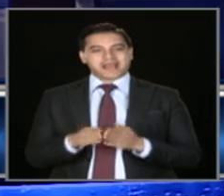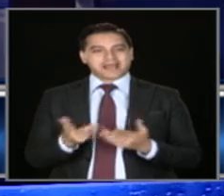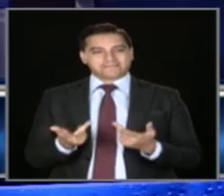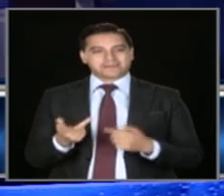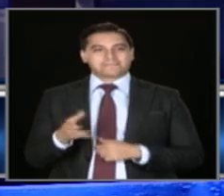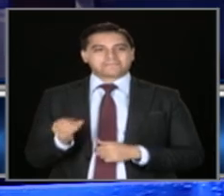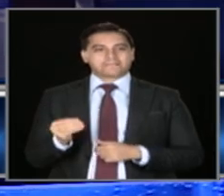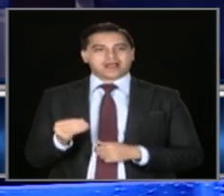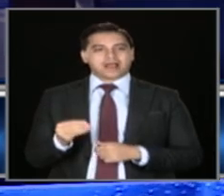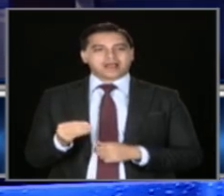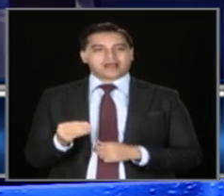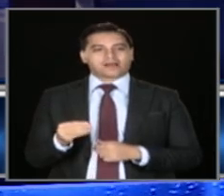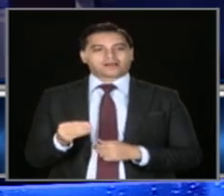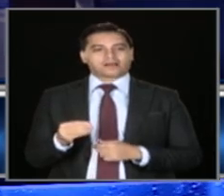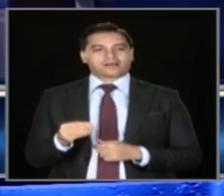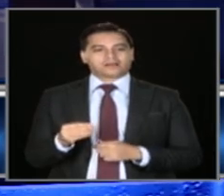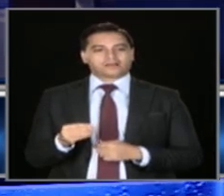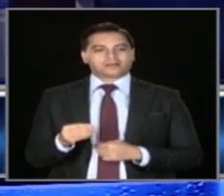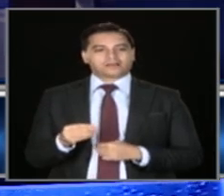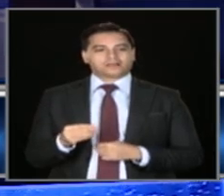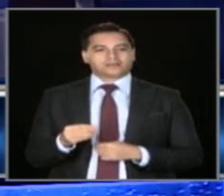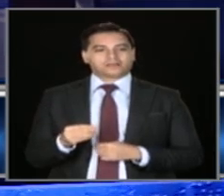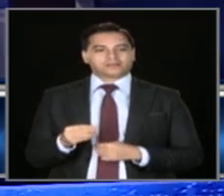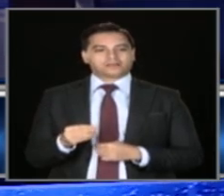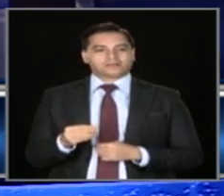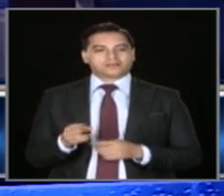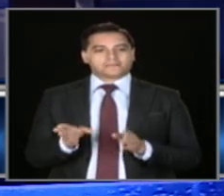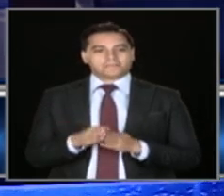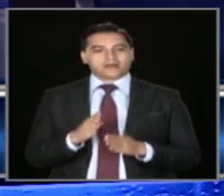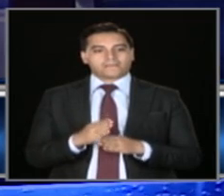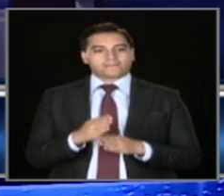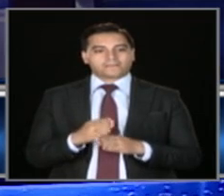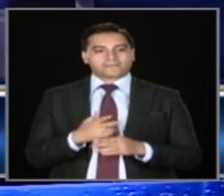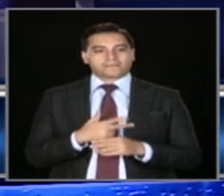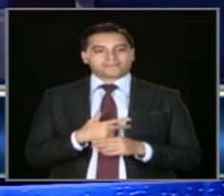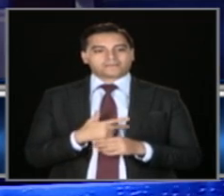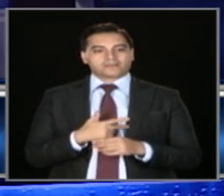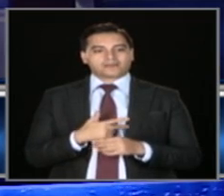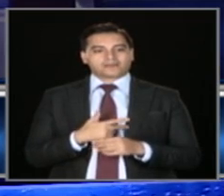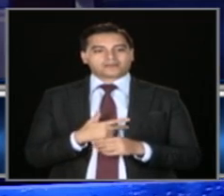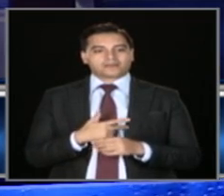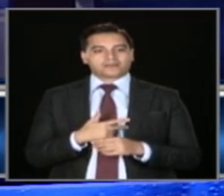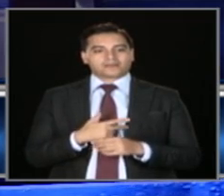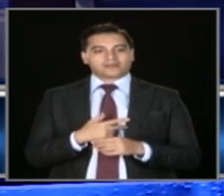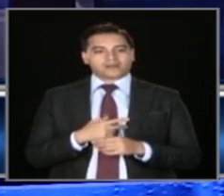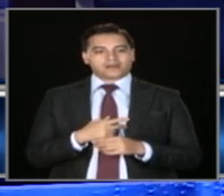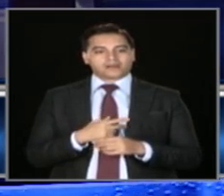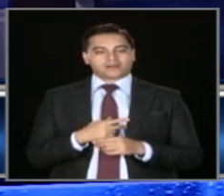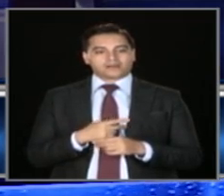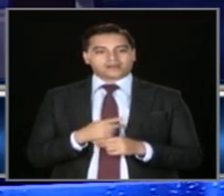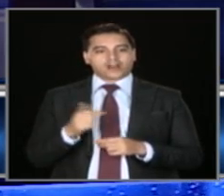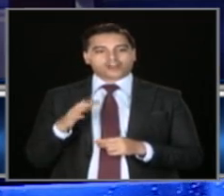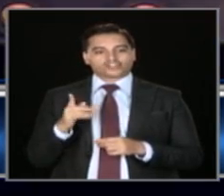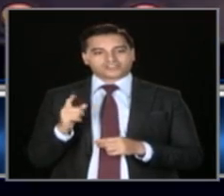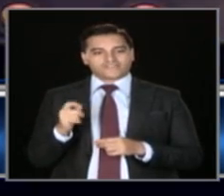معاه اسمه ده ربي، اللي كان عامل دور في اللي كان عامل في راجل ست ستات مع عبد الباقي